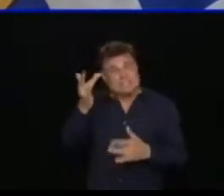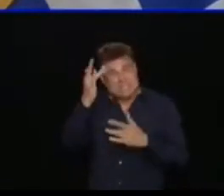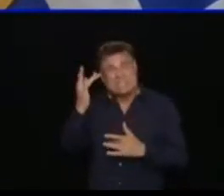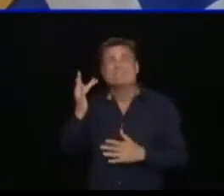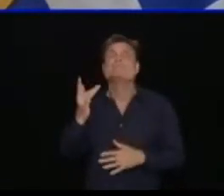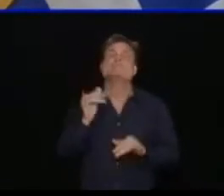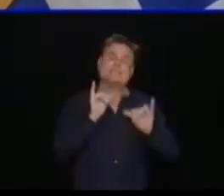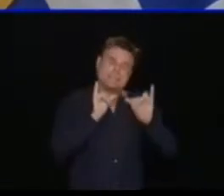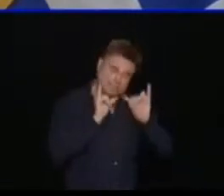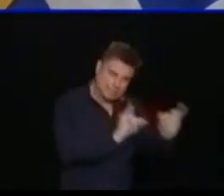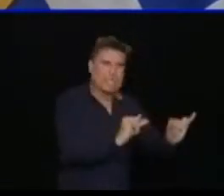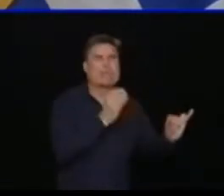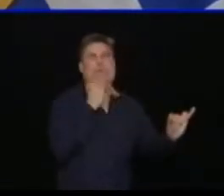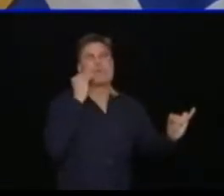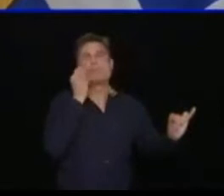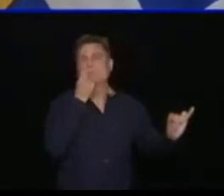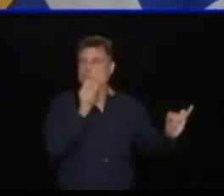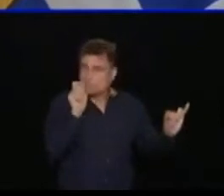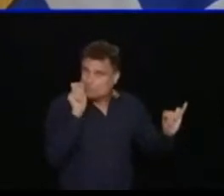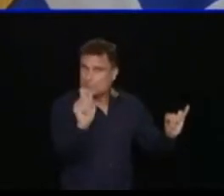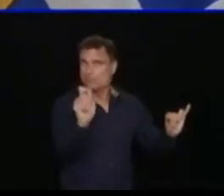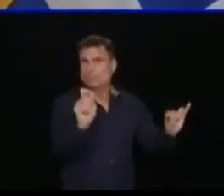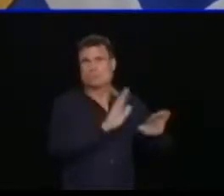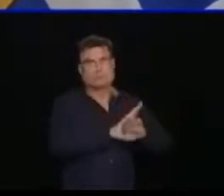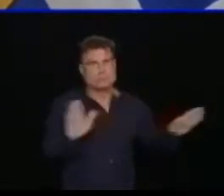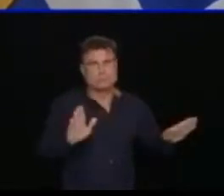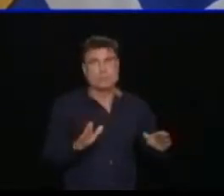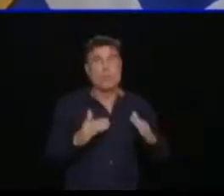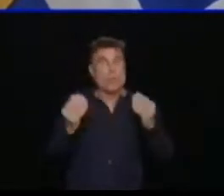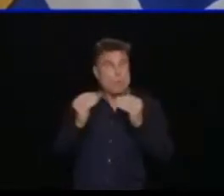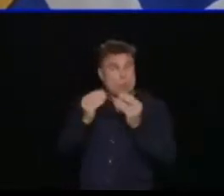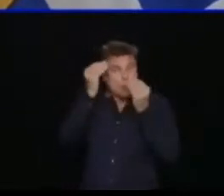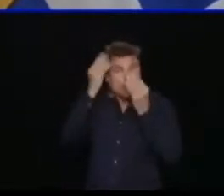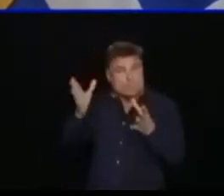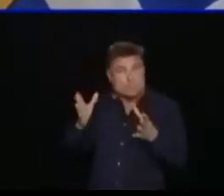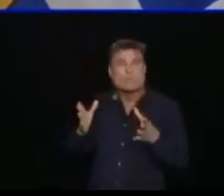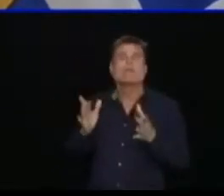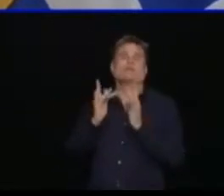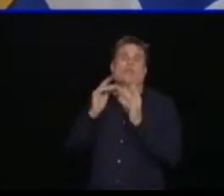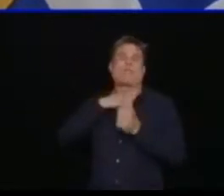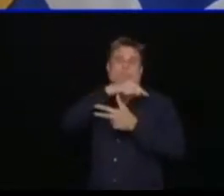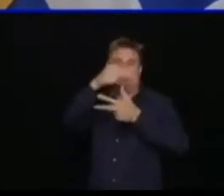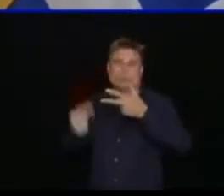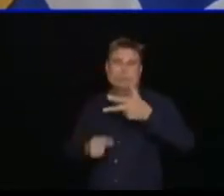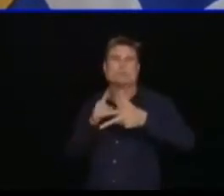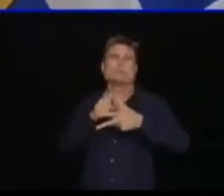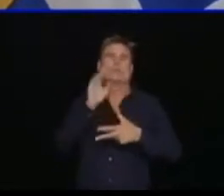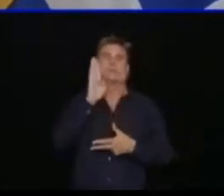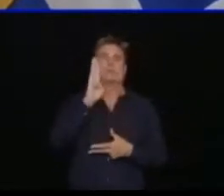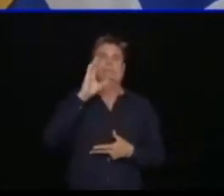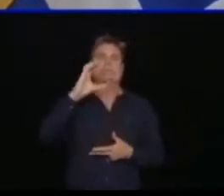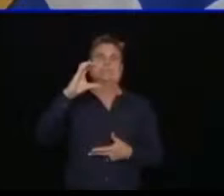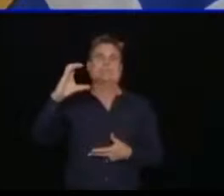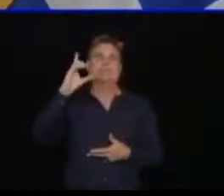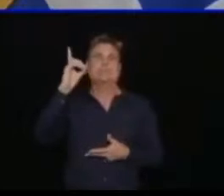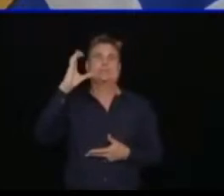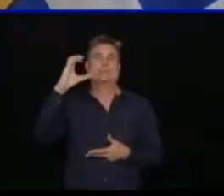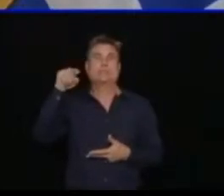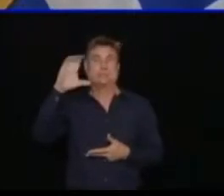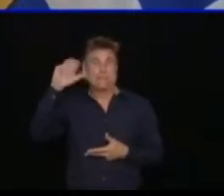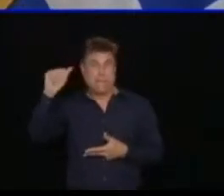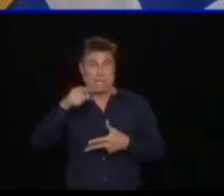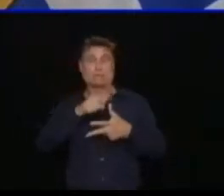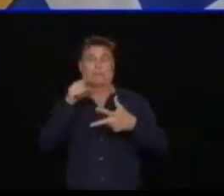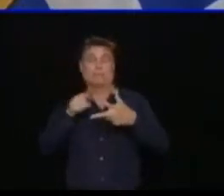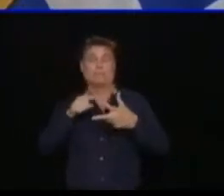人熬不住了，都要出来。那出来在室外也没什么大问题，还会要忌讳什么餐厅啦、什么